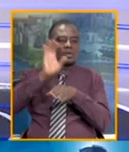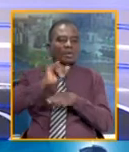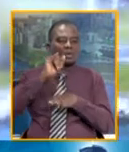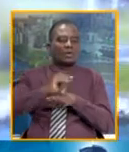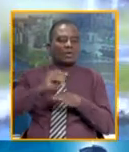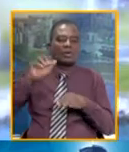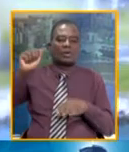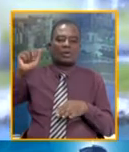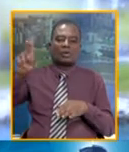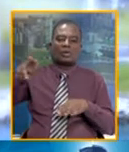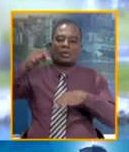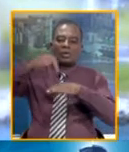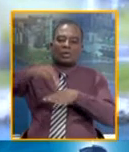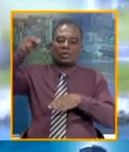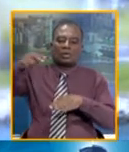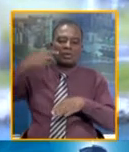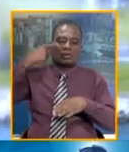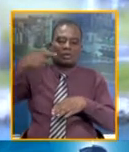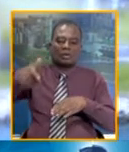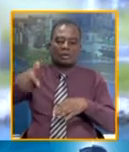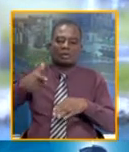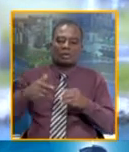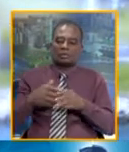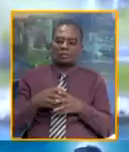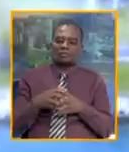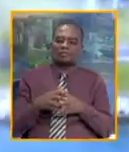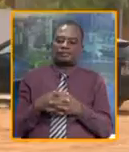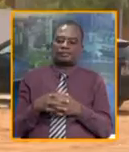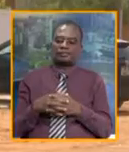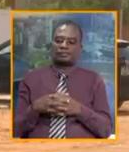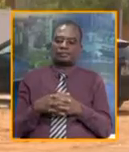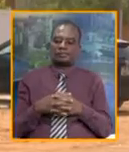nigérienne. Découvrons-le avec Sidonie Davila.